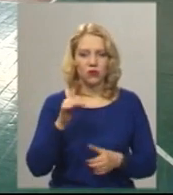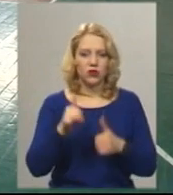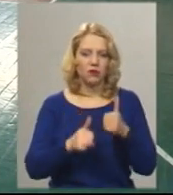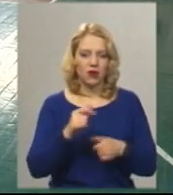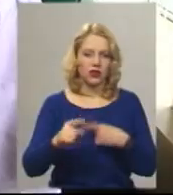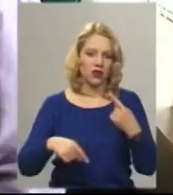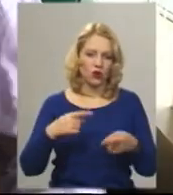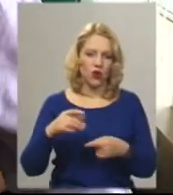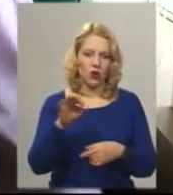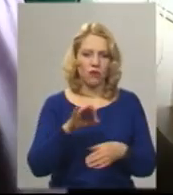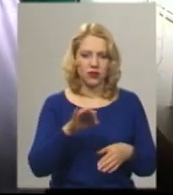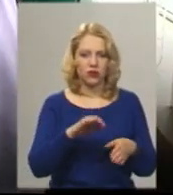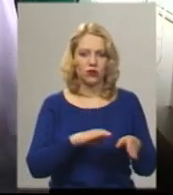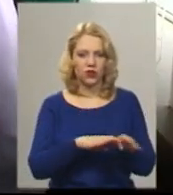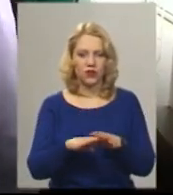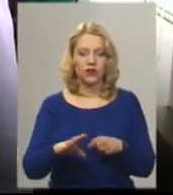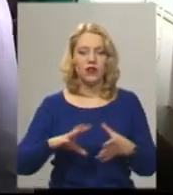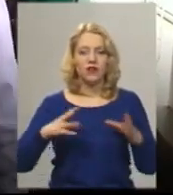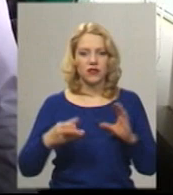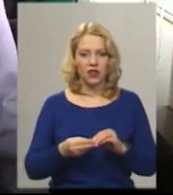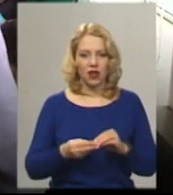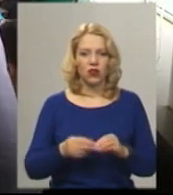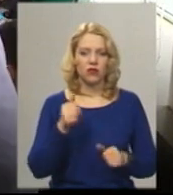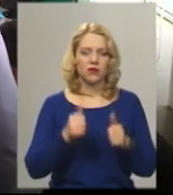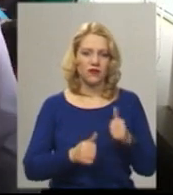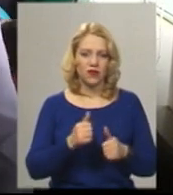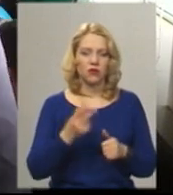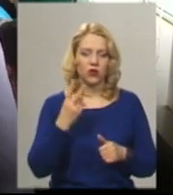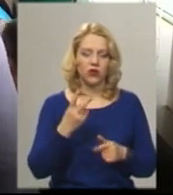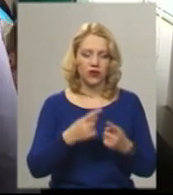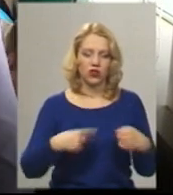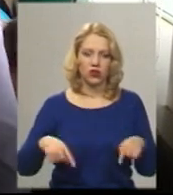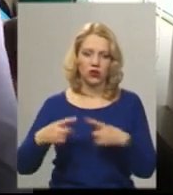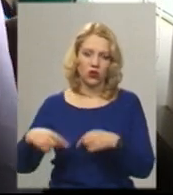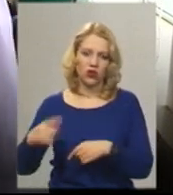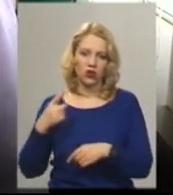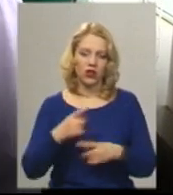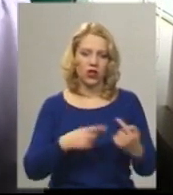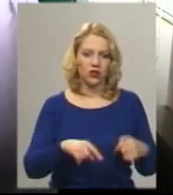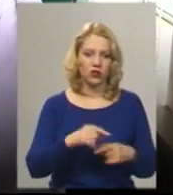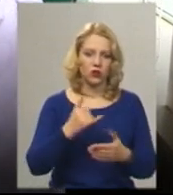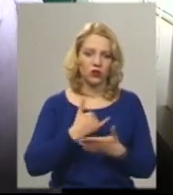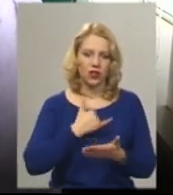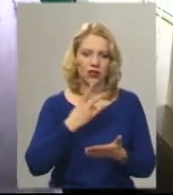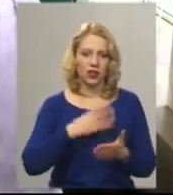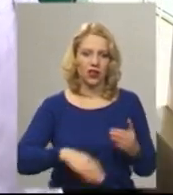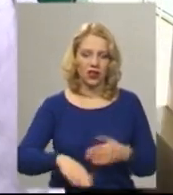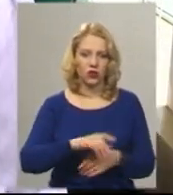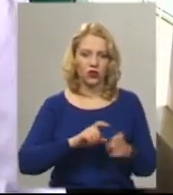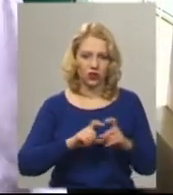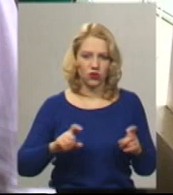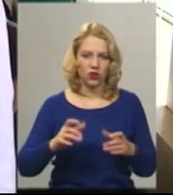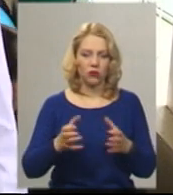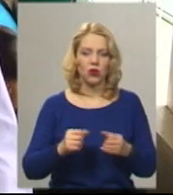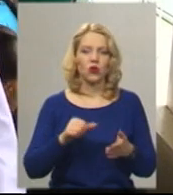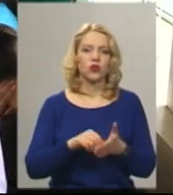– обласному рівні. Загалом змагання проводяться в дві зони. Одна зона знаходиться у нас на території школи. Беруть участь